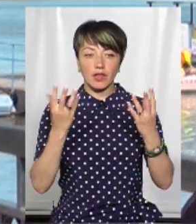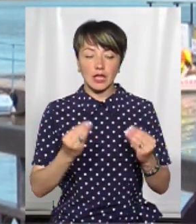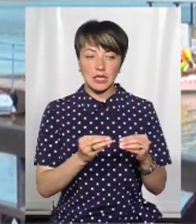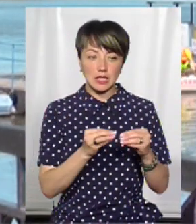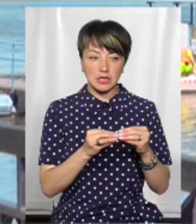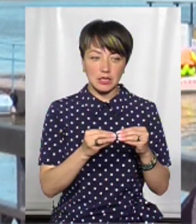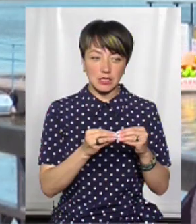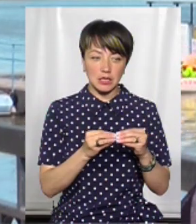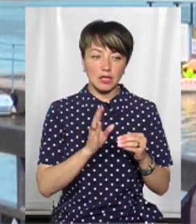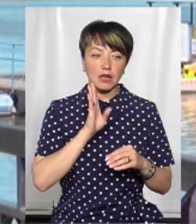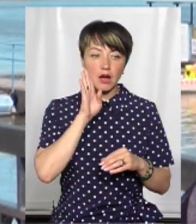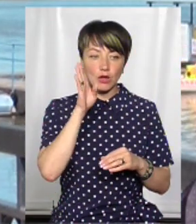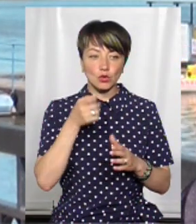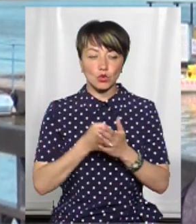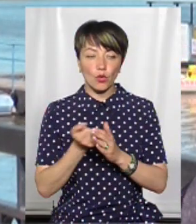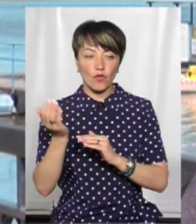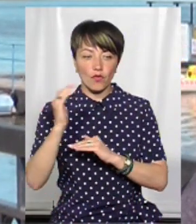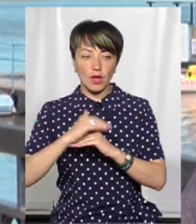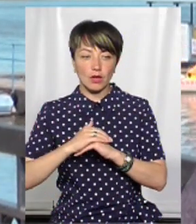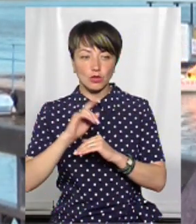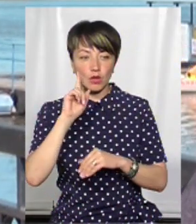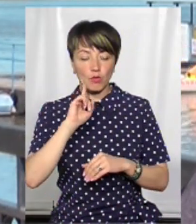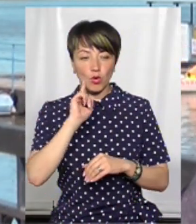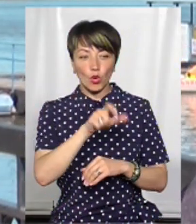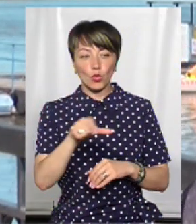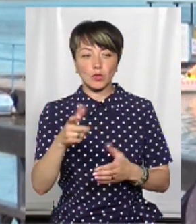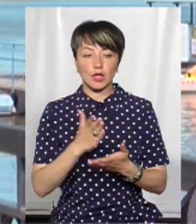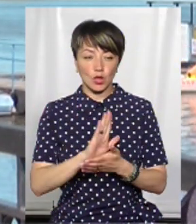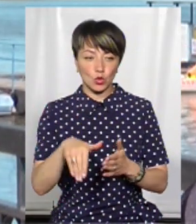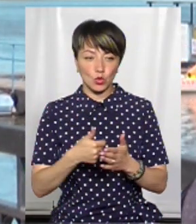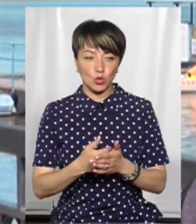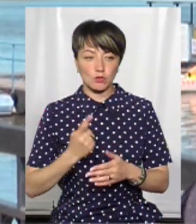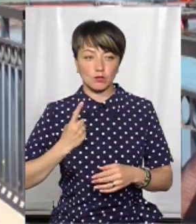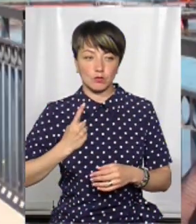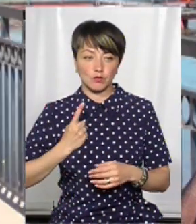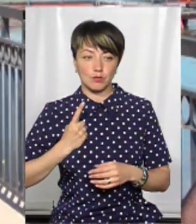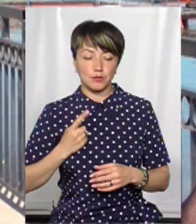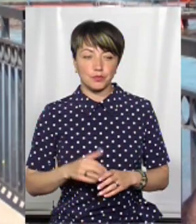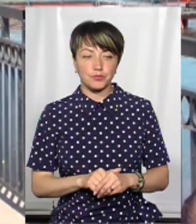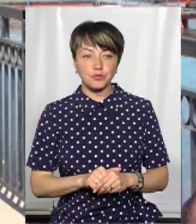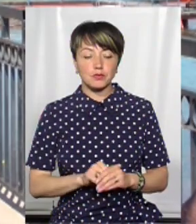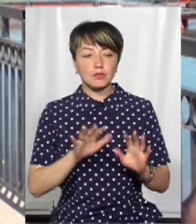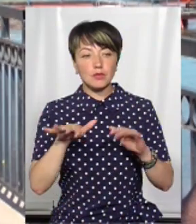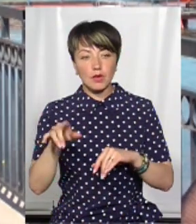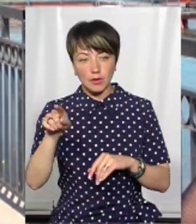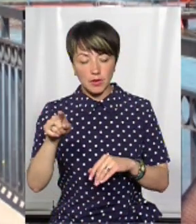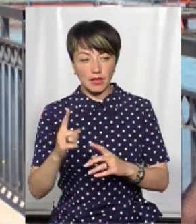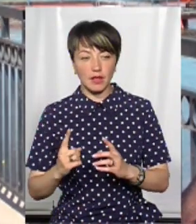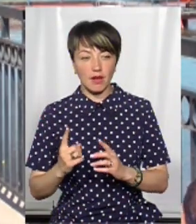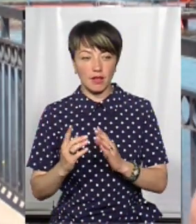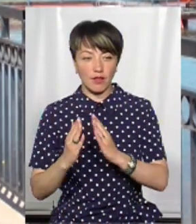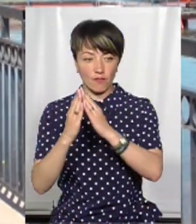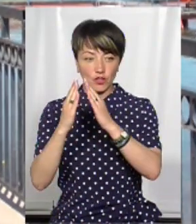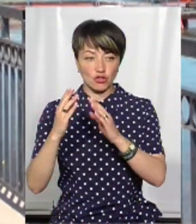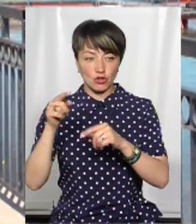10 ранку і до вечора. Поки люди є, доти в нас рятувальник там на воді. На пляжі, на вишці і один на